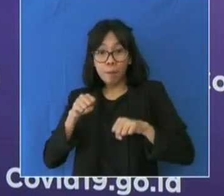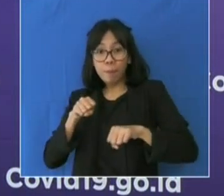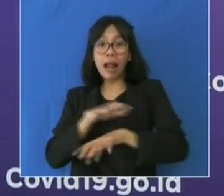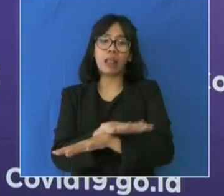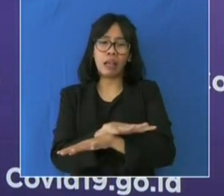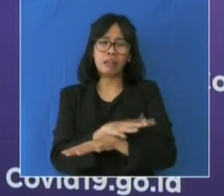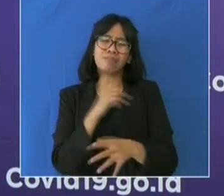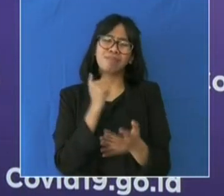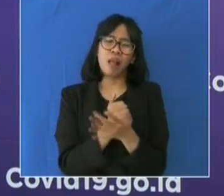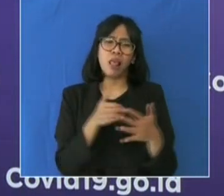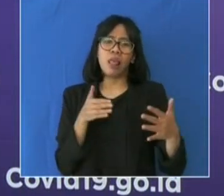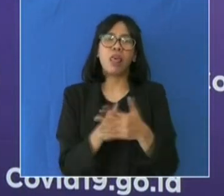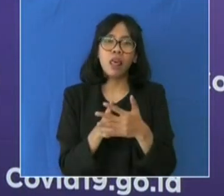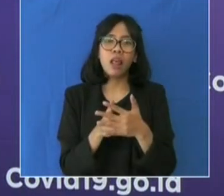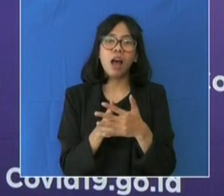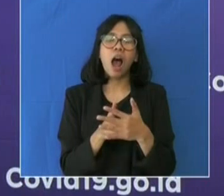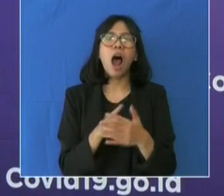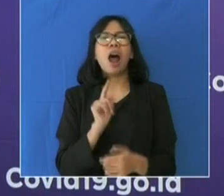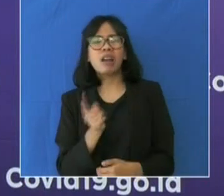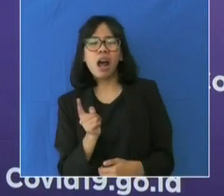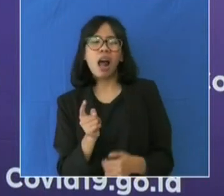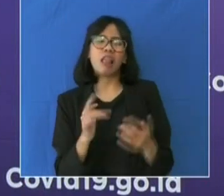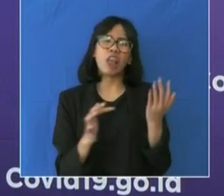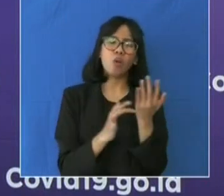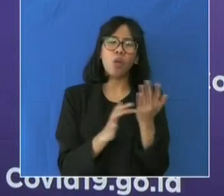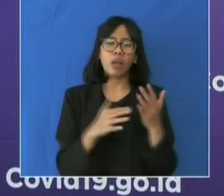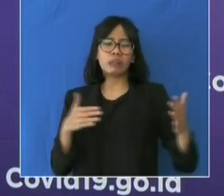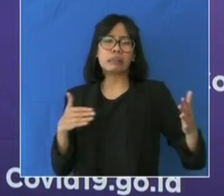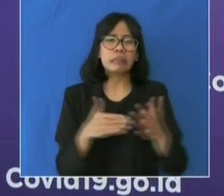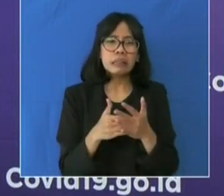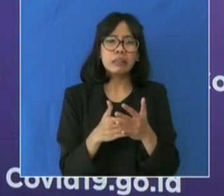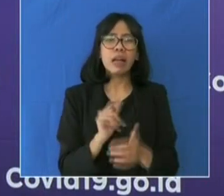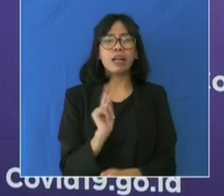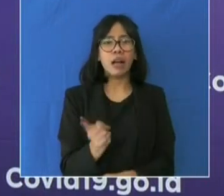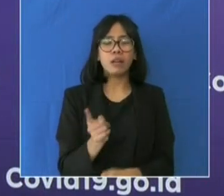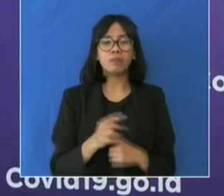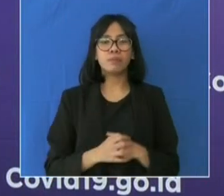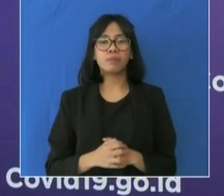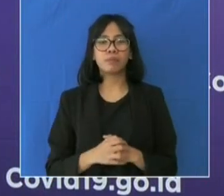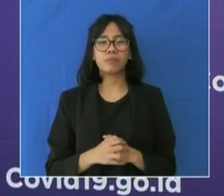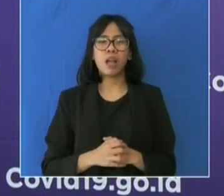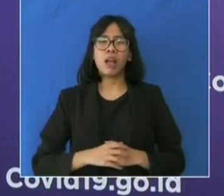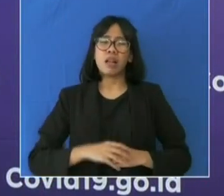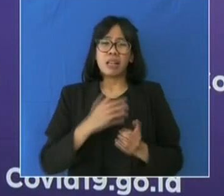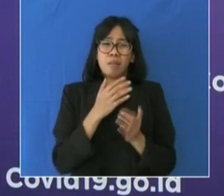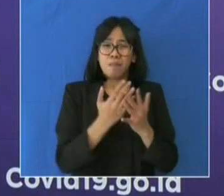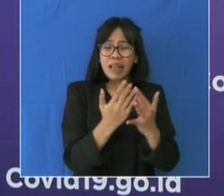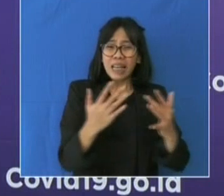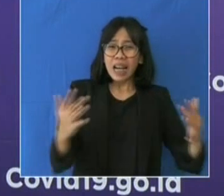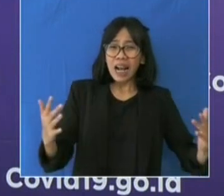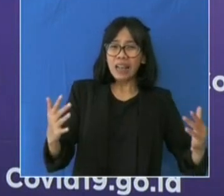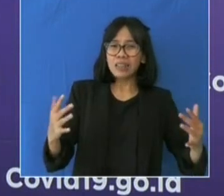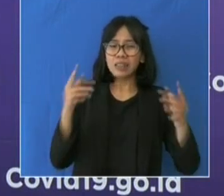ada tantangan spiritual dan teknis yang harus kami hadapi sebagian umat merasa